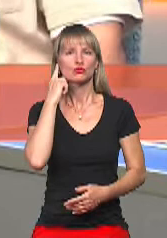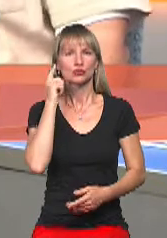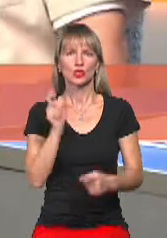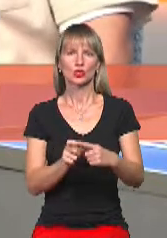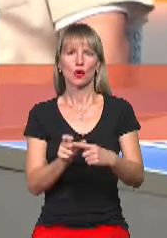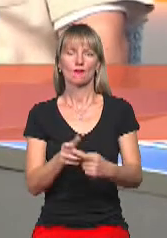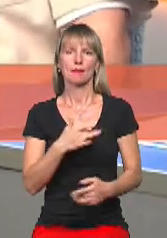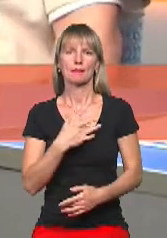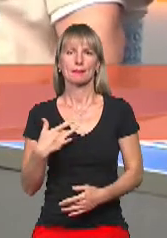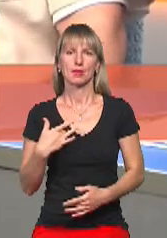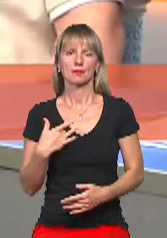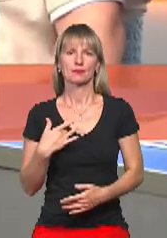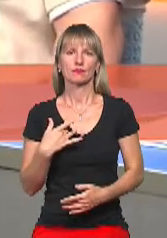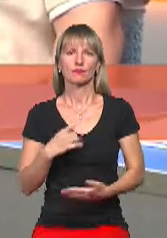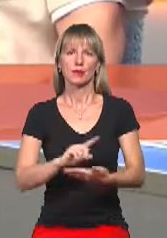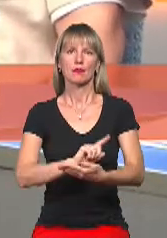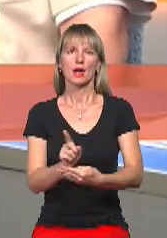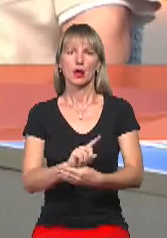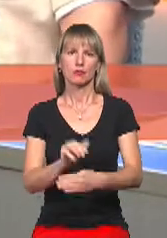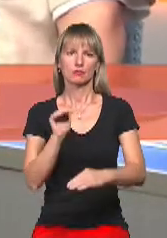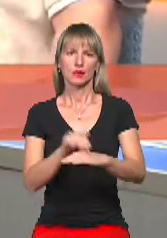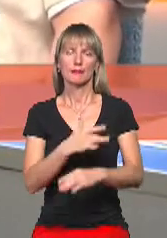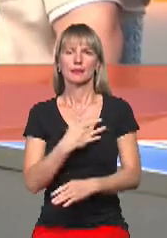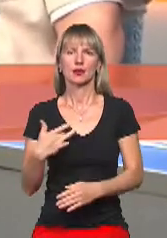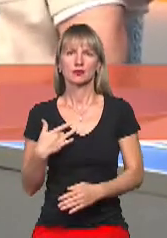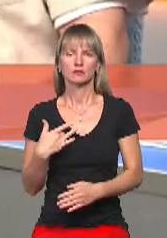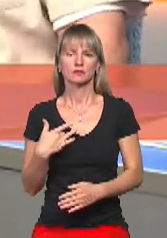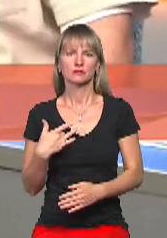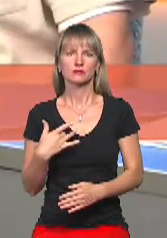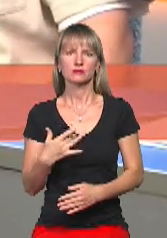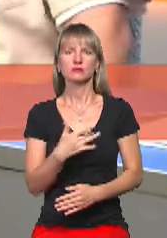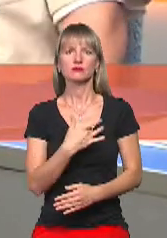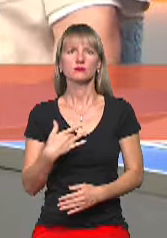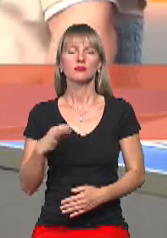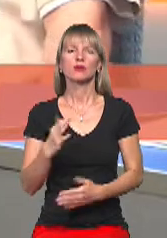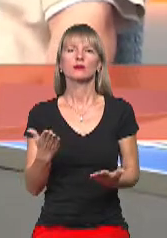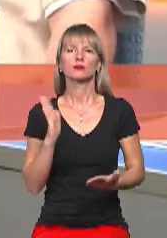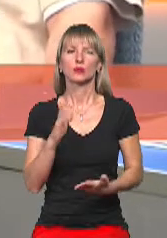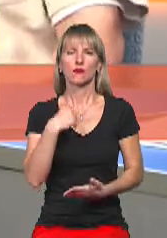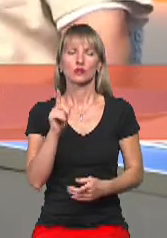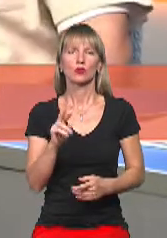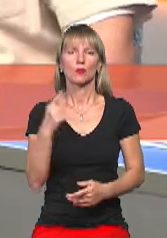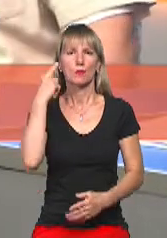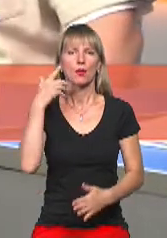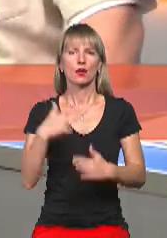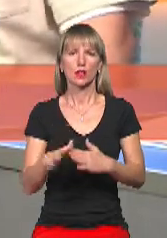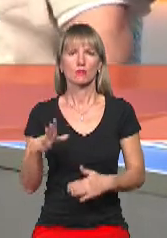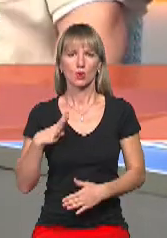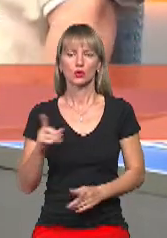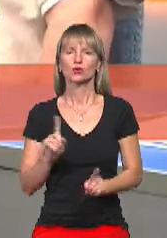слово пыль, они вымеривание, подумали, датчик вымеривания пылу. Да, но сама пыль, о которой мы будем говорить, чтобы было понимание,